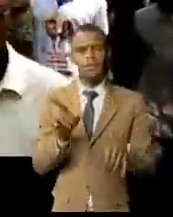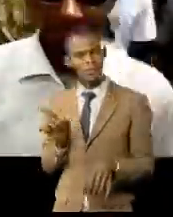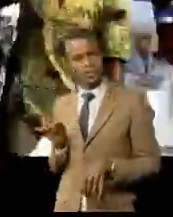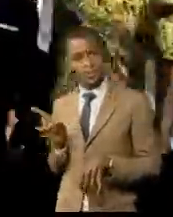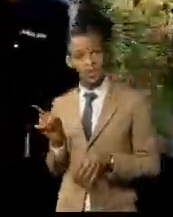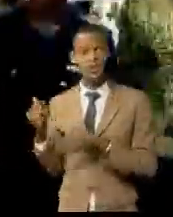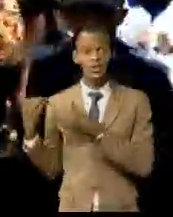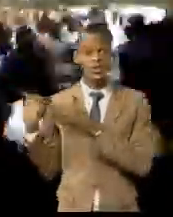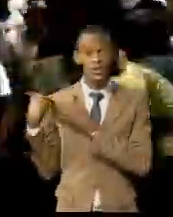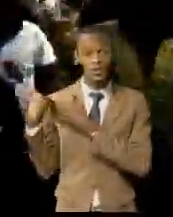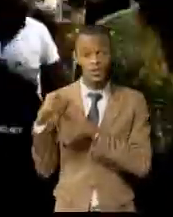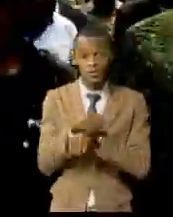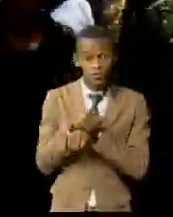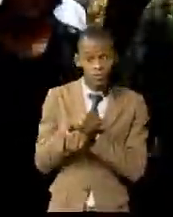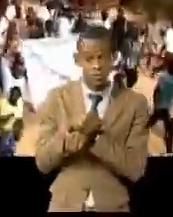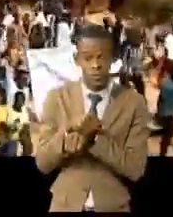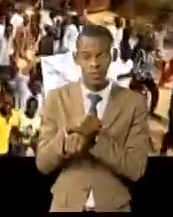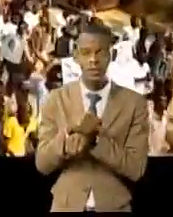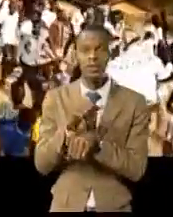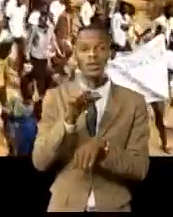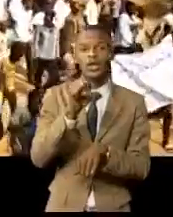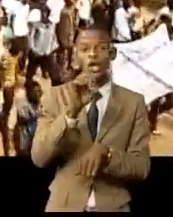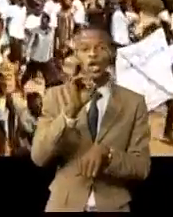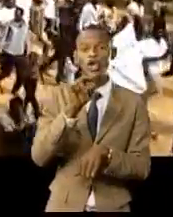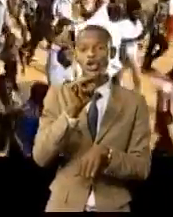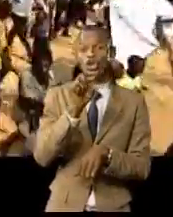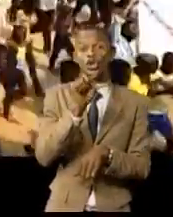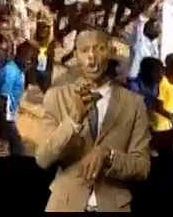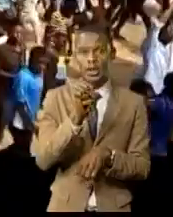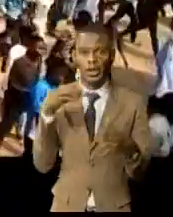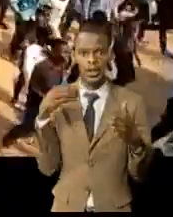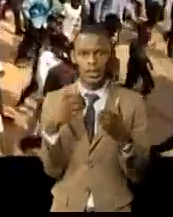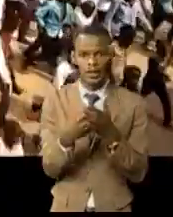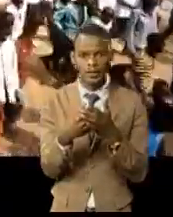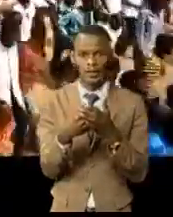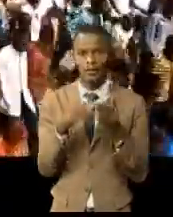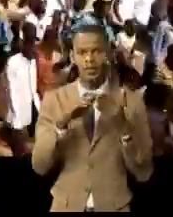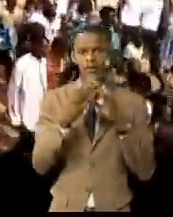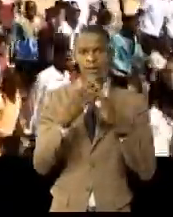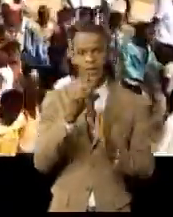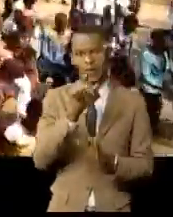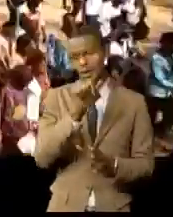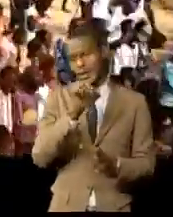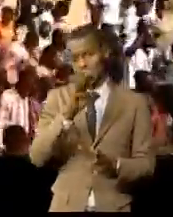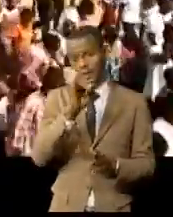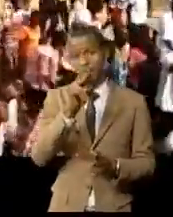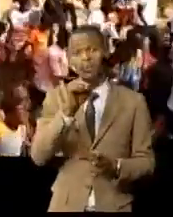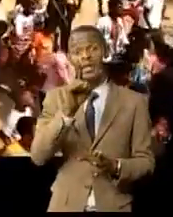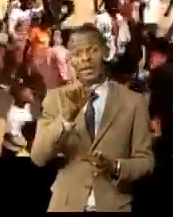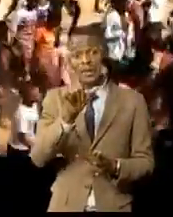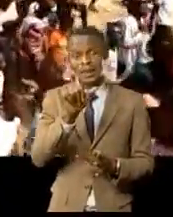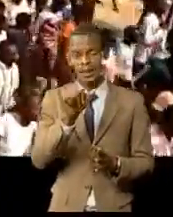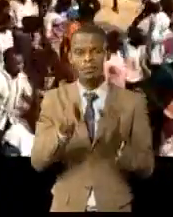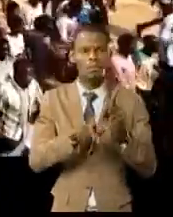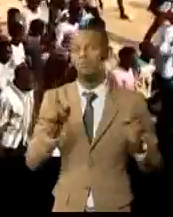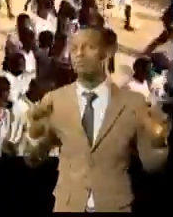été l'objet d'un accueil très chaleureux qui a fait vibrer toute la ville de Kabinda. Ayant fait les pieds depuis plus de 5 km